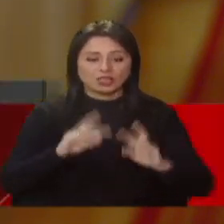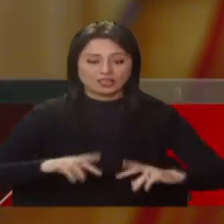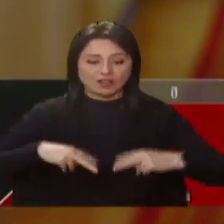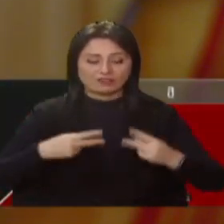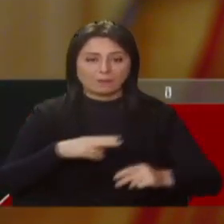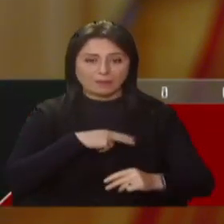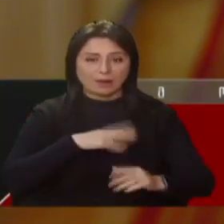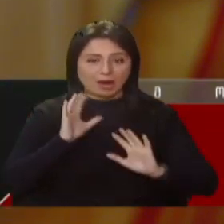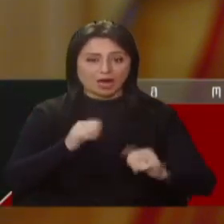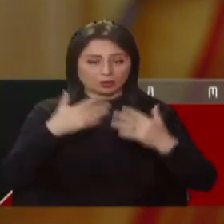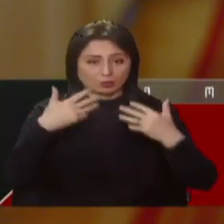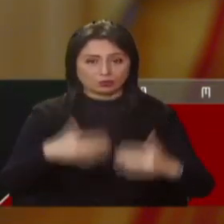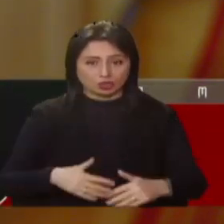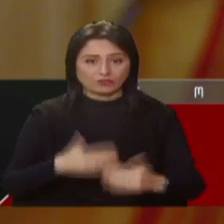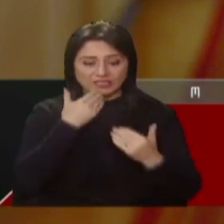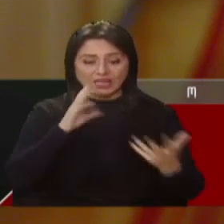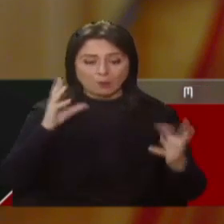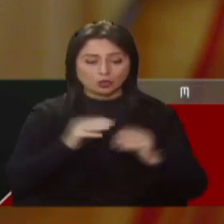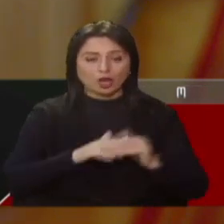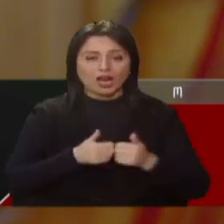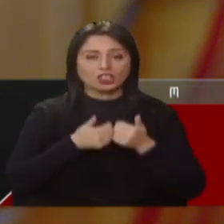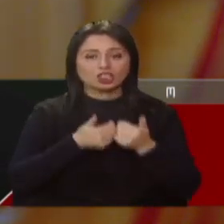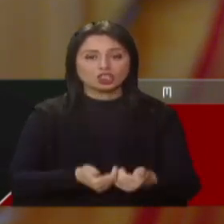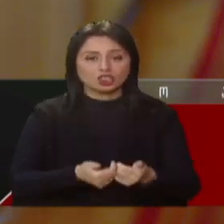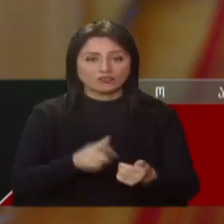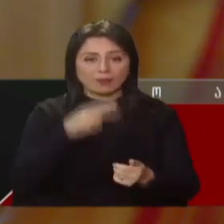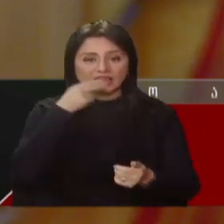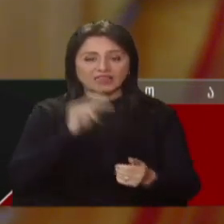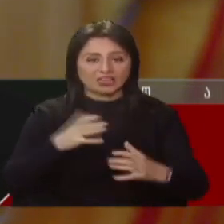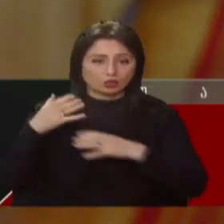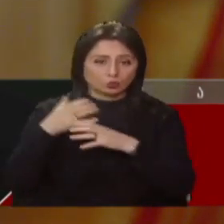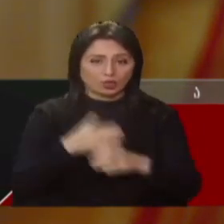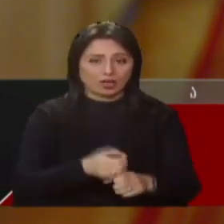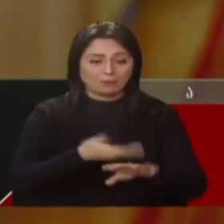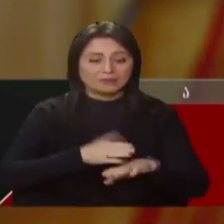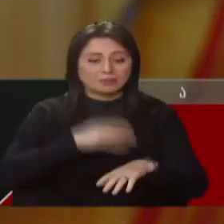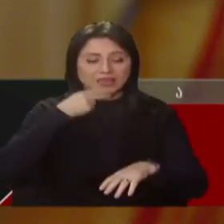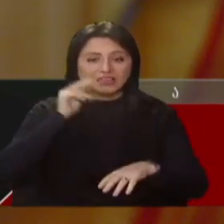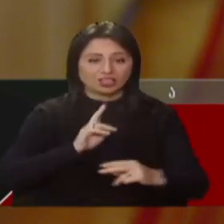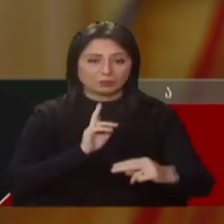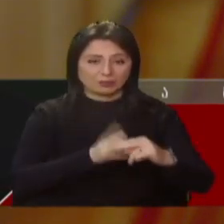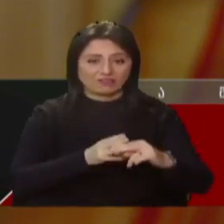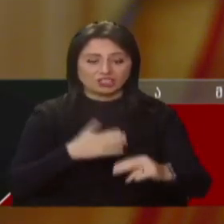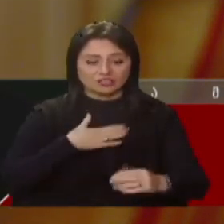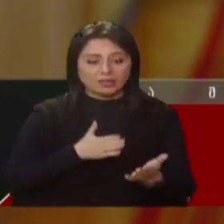რასაც პარლამენტმა ხარი დაუჭირა საბოლოო ჯამში ხელში უწყობს ამ დანაშაულის კლებას და მძიმე დანაშაულების